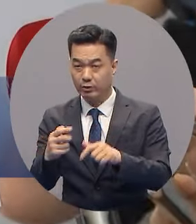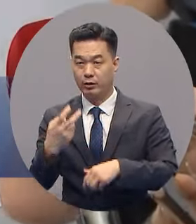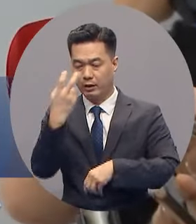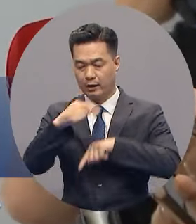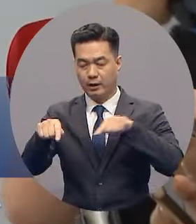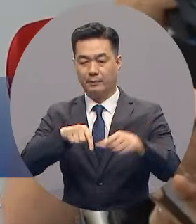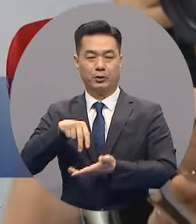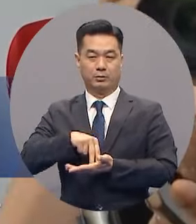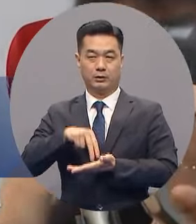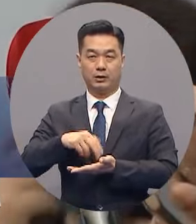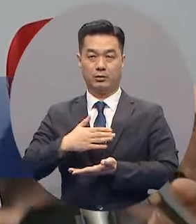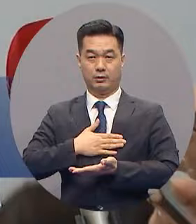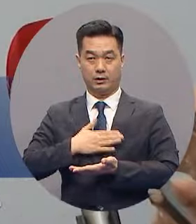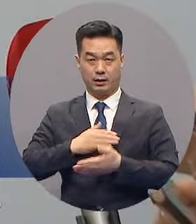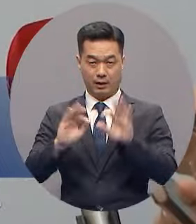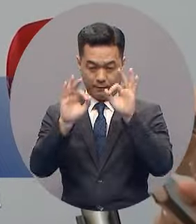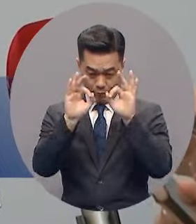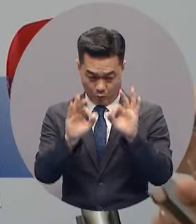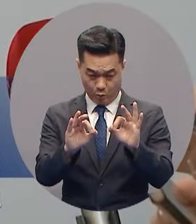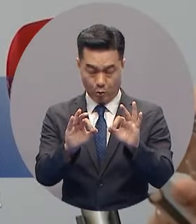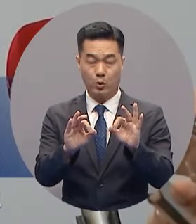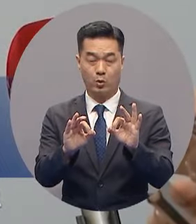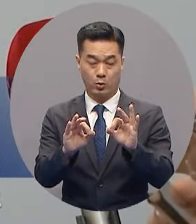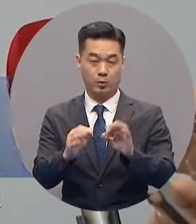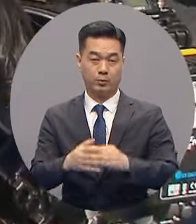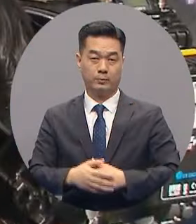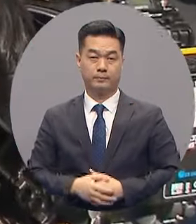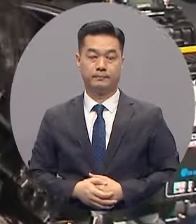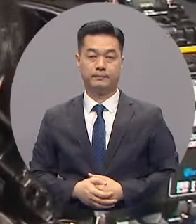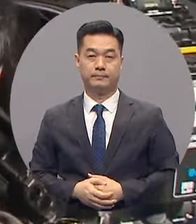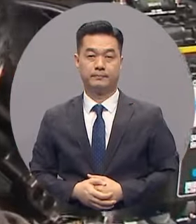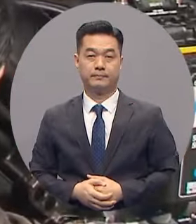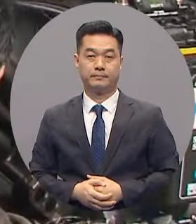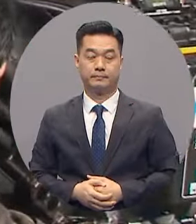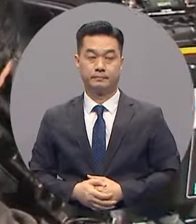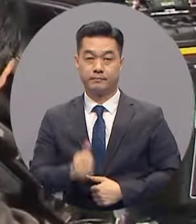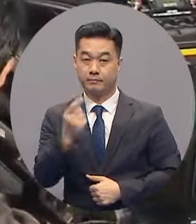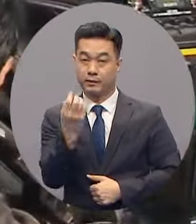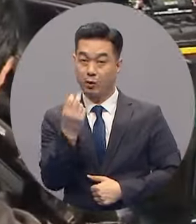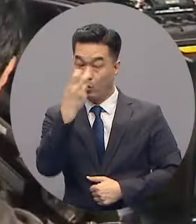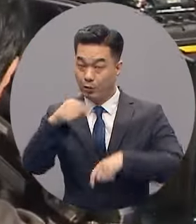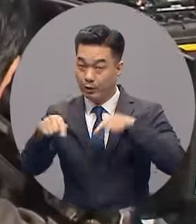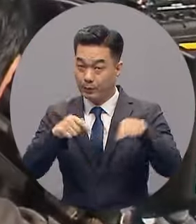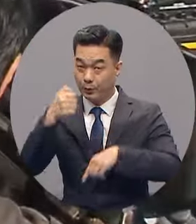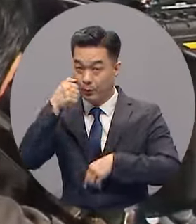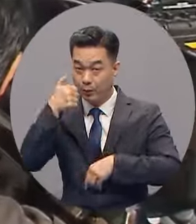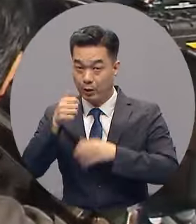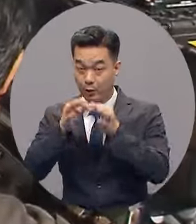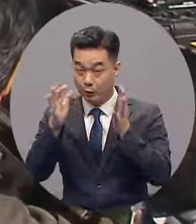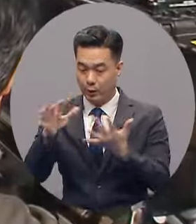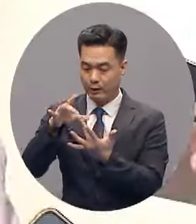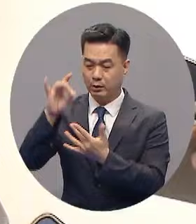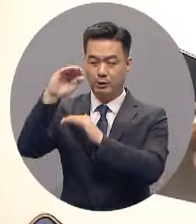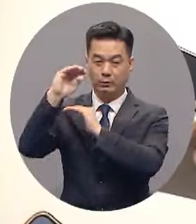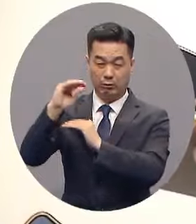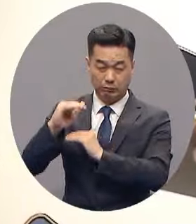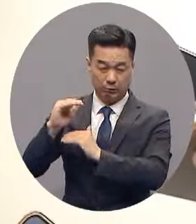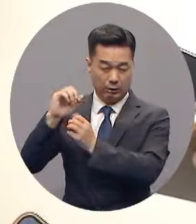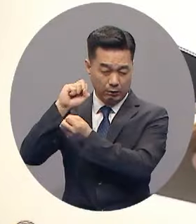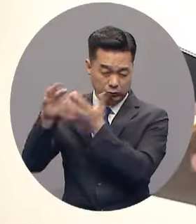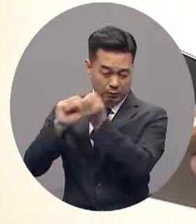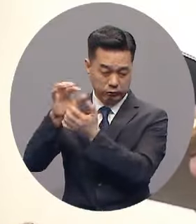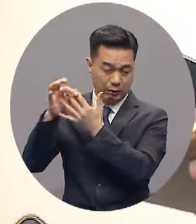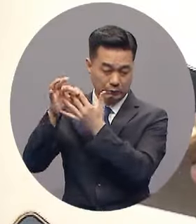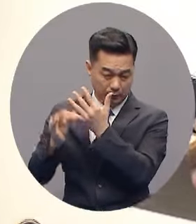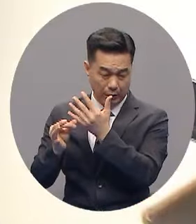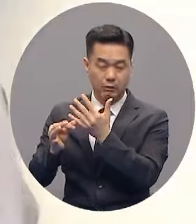이런 것들을 감독인 제가 직접 듣고 홍 감독은 지난 5개월간의 선임 과정에서 불거진 절차상 문제